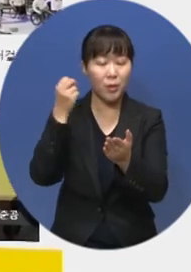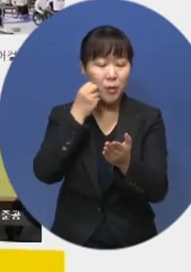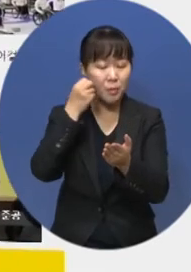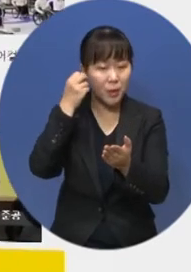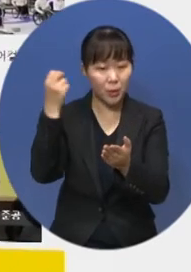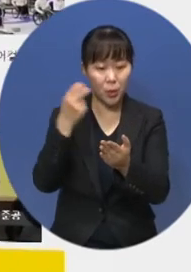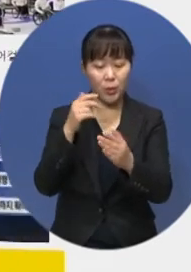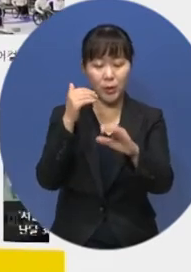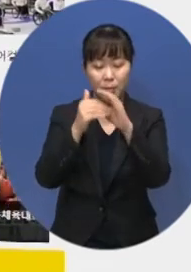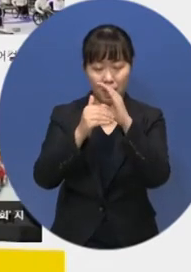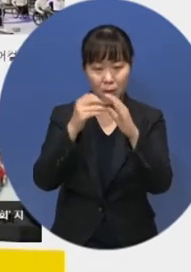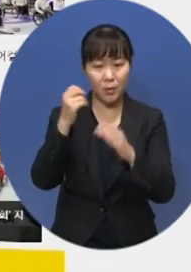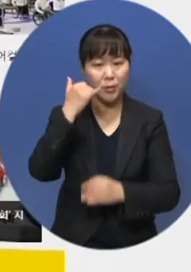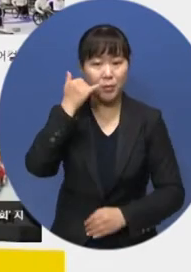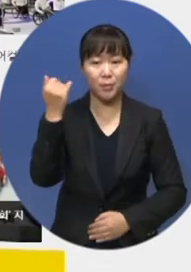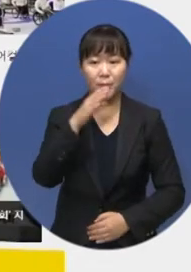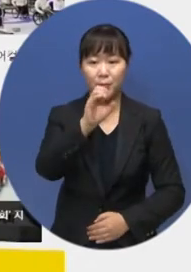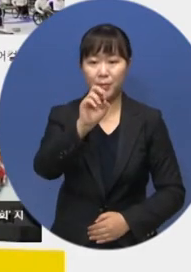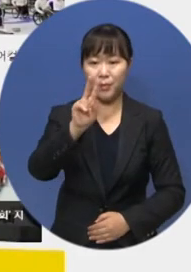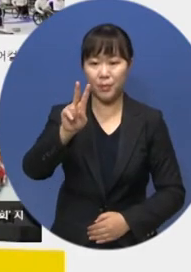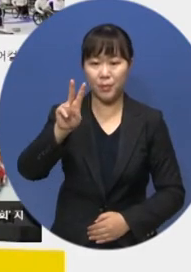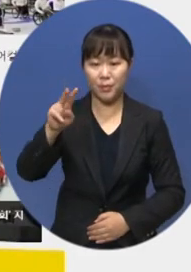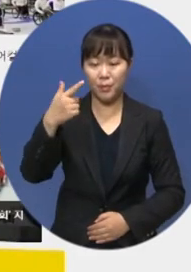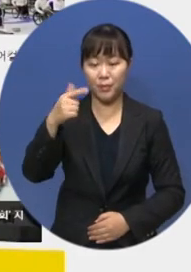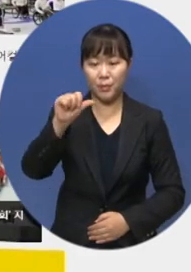홈페이지 또는 전자우편,